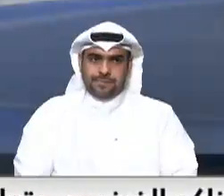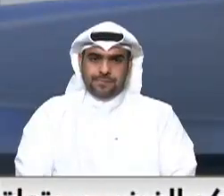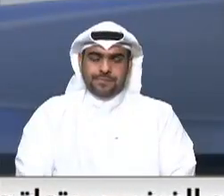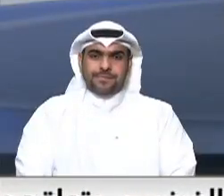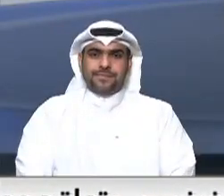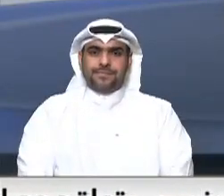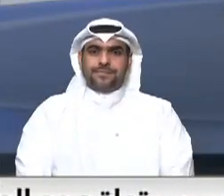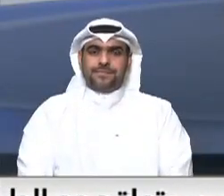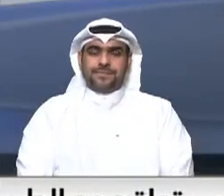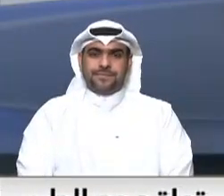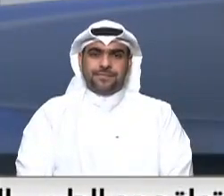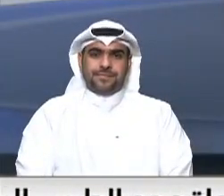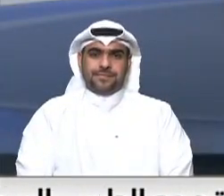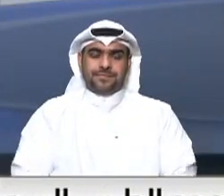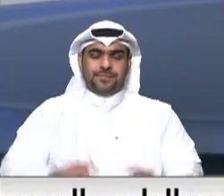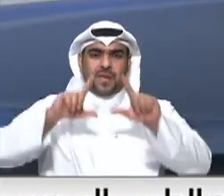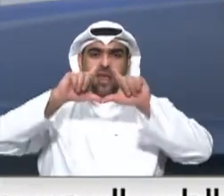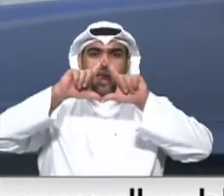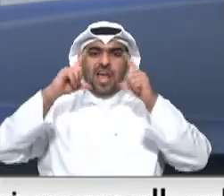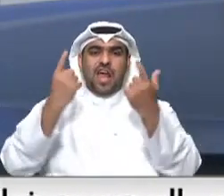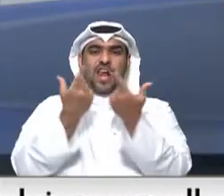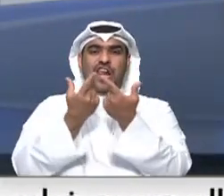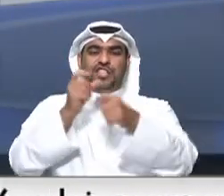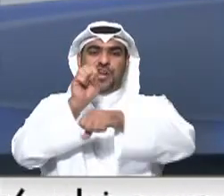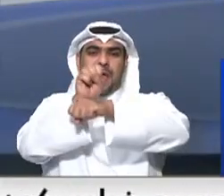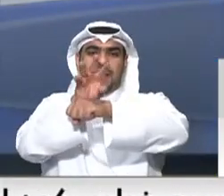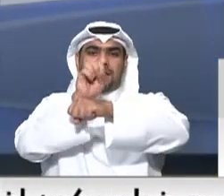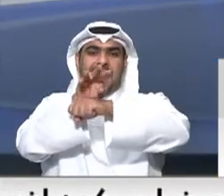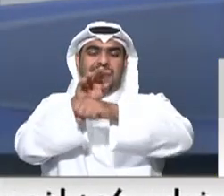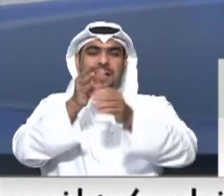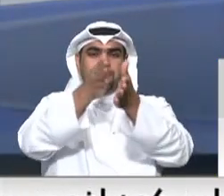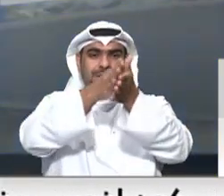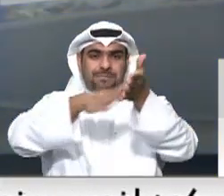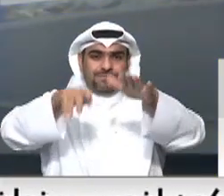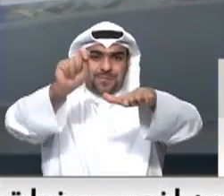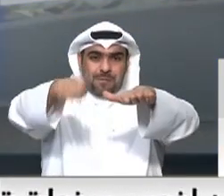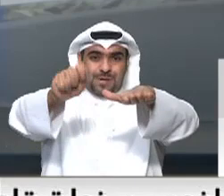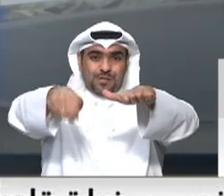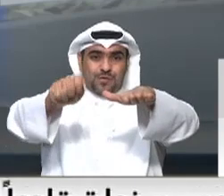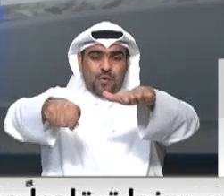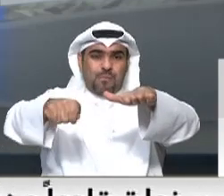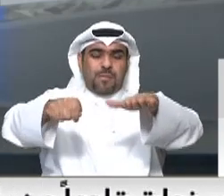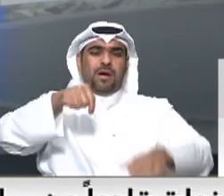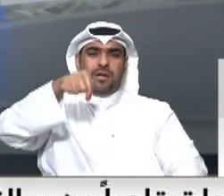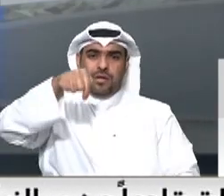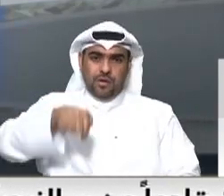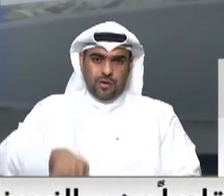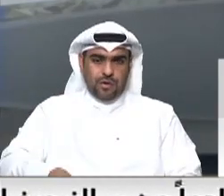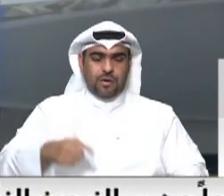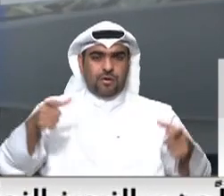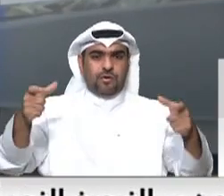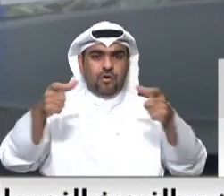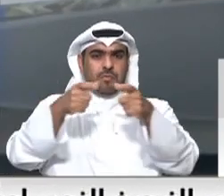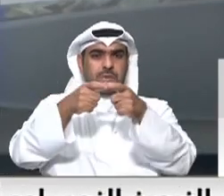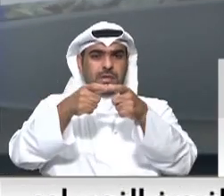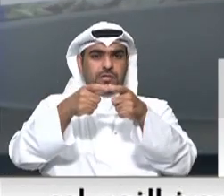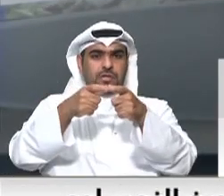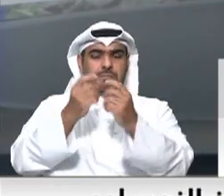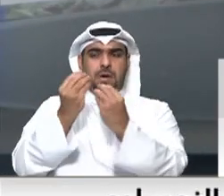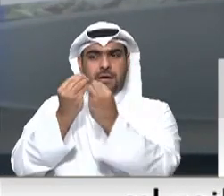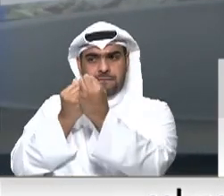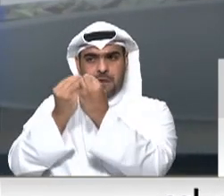اقامت لجنه شؤون التعليم والثقافه والارشاد بمجلس الامه حلقه نقاشيه حملت عنوان